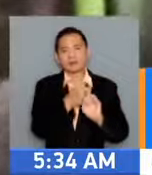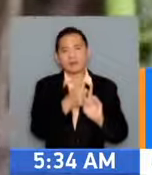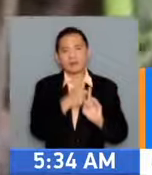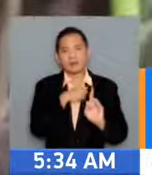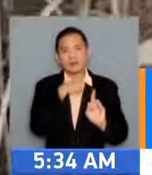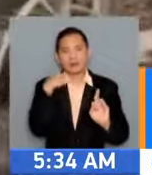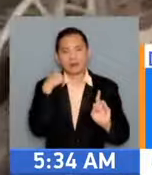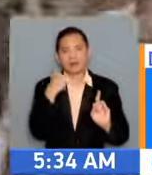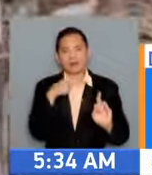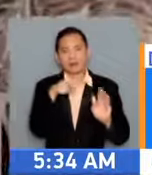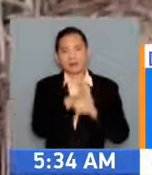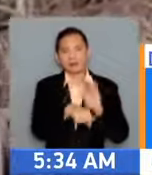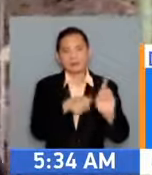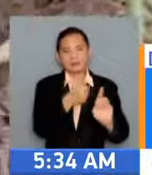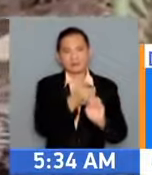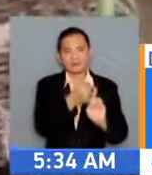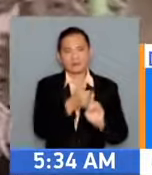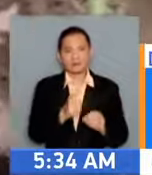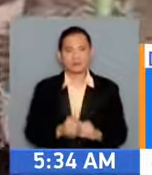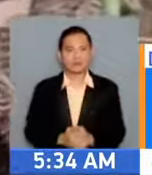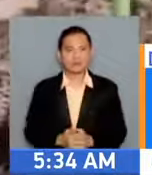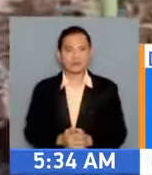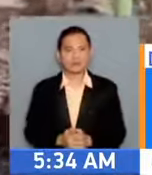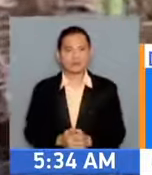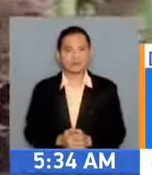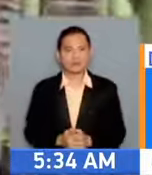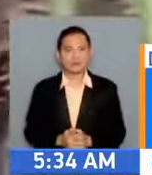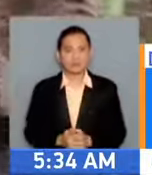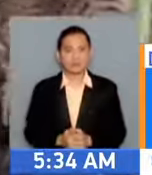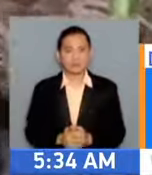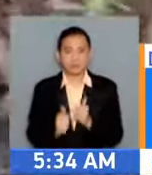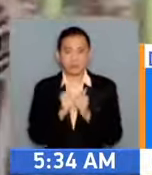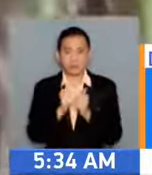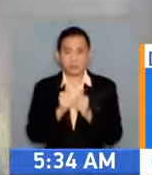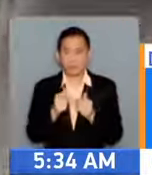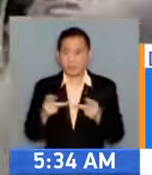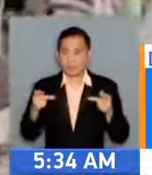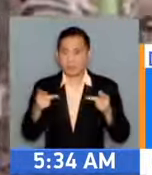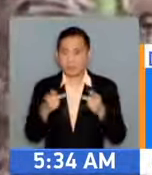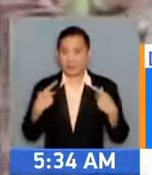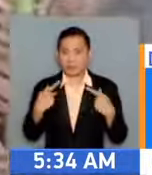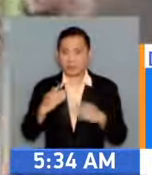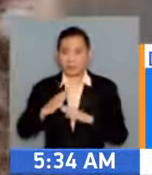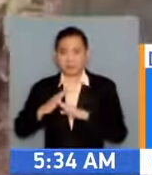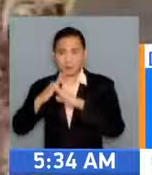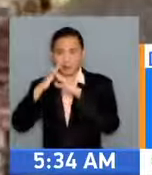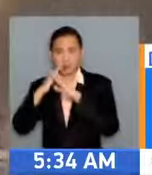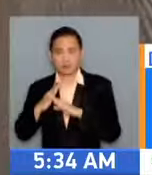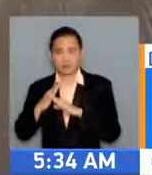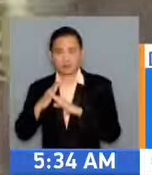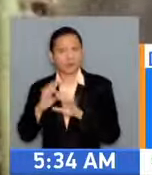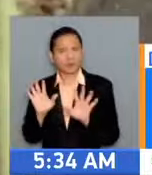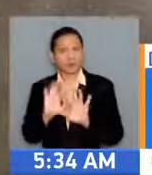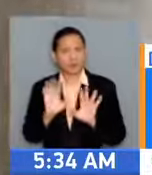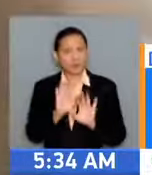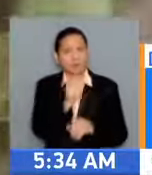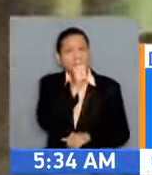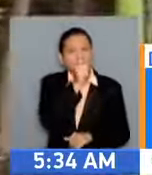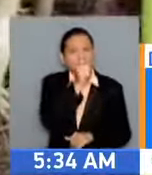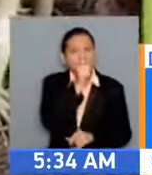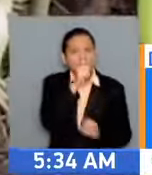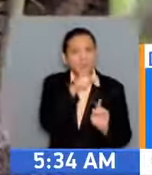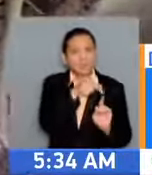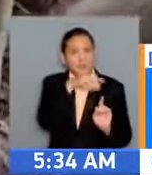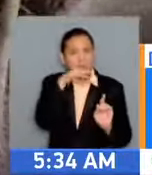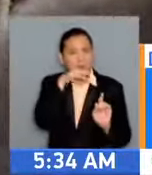Oo, yan so, hindi protected areas itong lugar. Hindi, hindi. Farm nila eh, privado nila. So, ba't naligaw